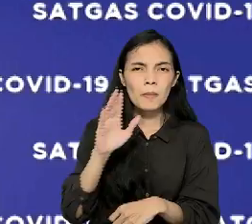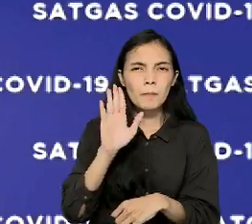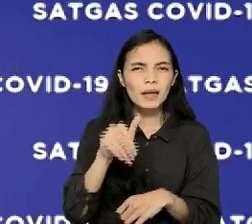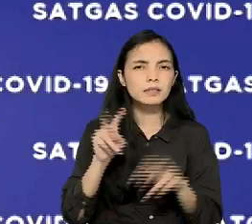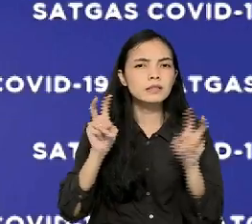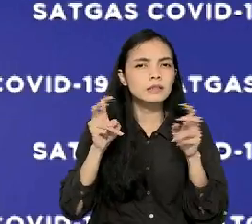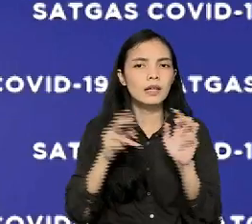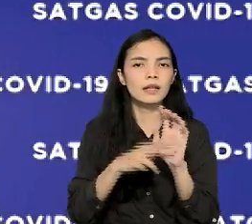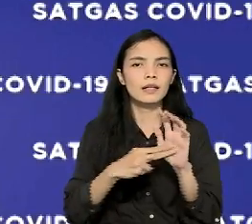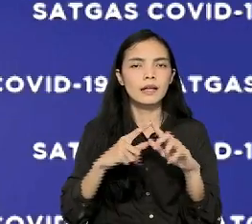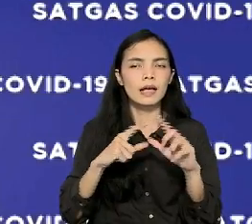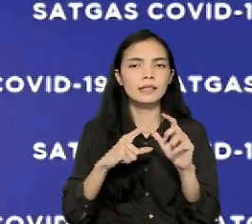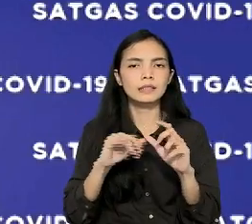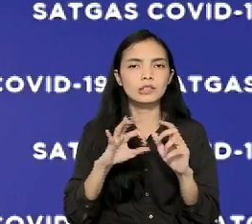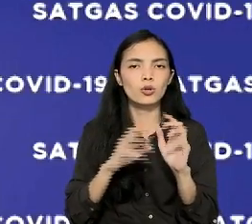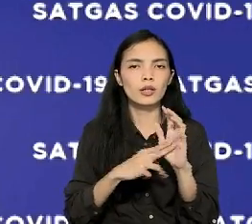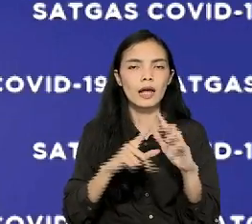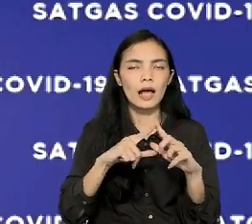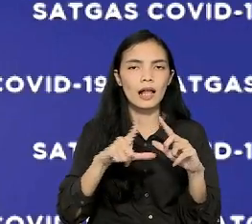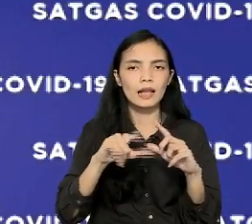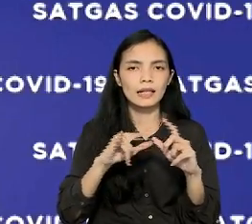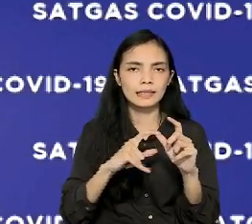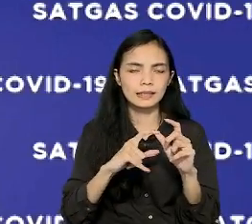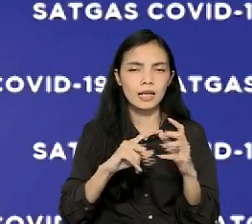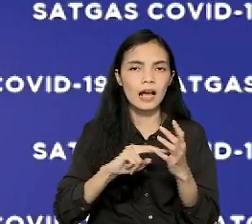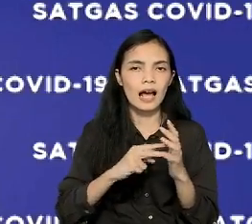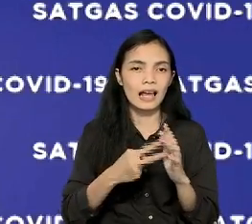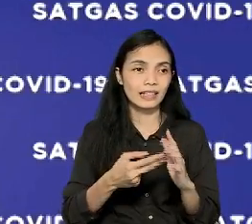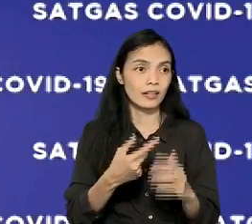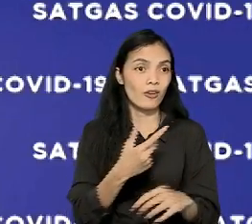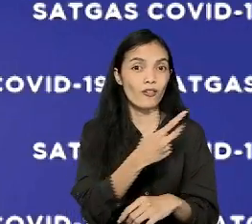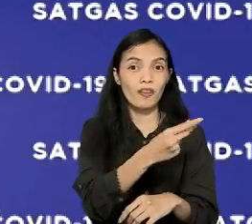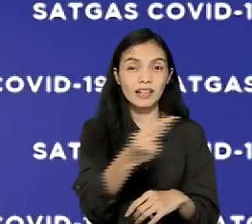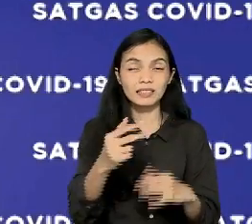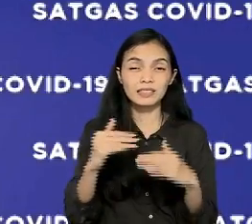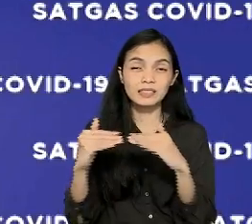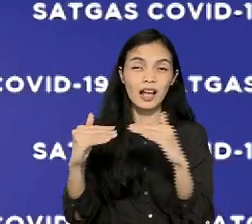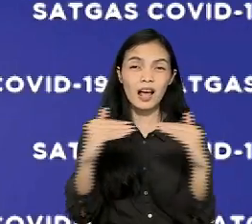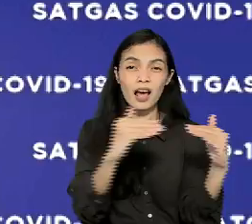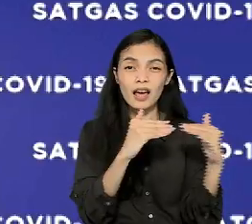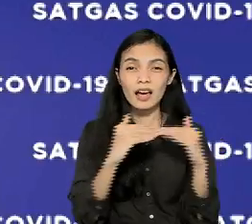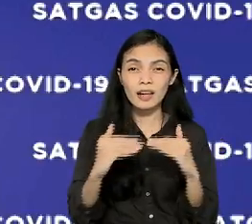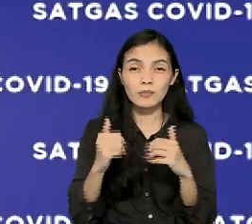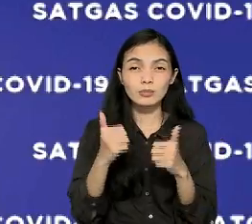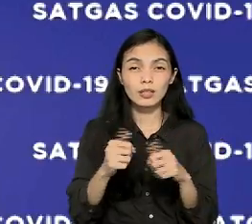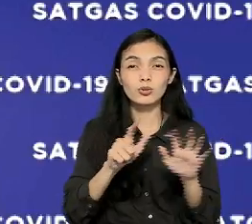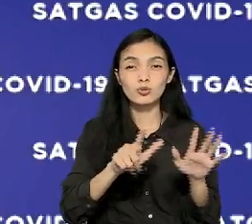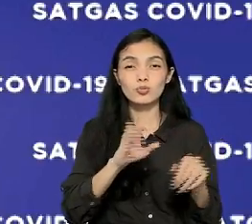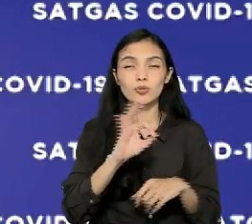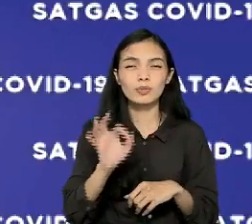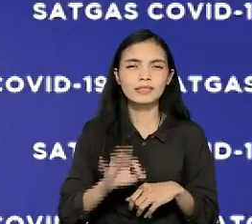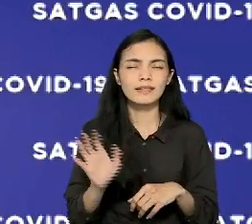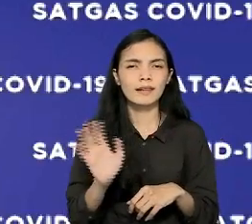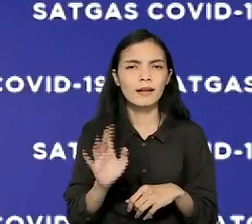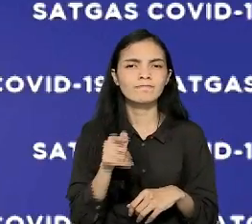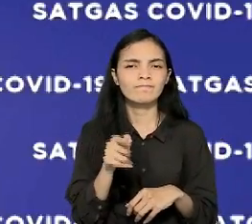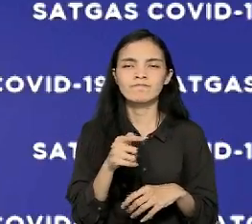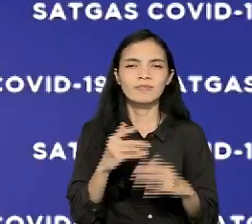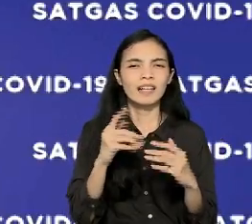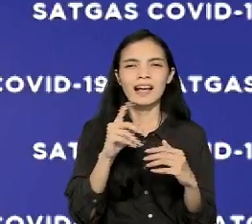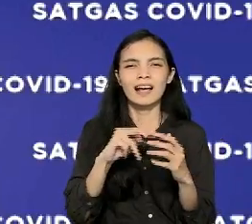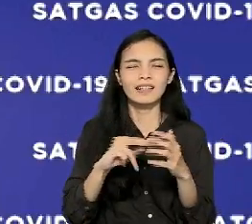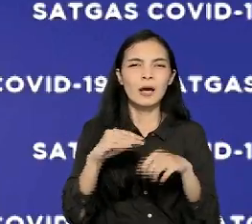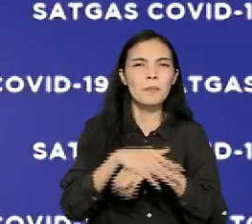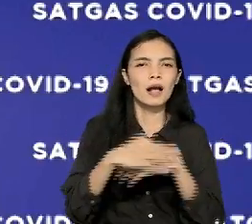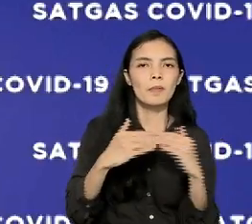dan menyebabkan distribusi vaksin tidak berkeadilan. Mengingat hal tersebut, Indonesia berharap bahwa tantangan